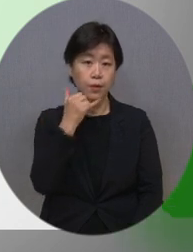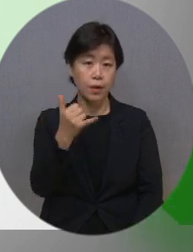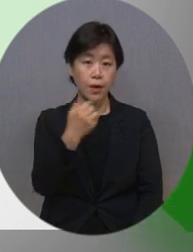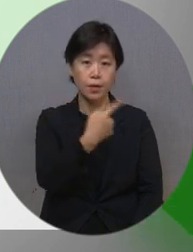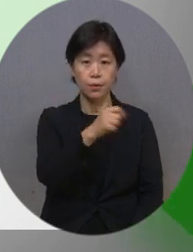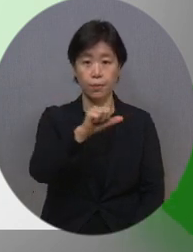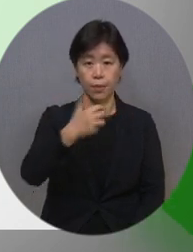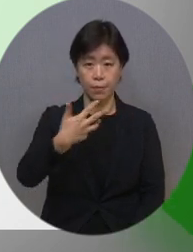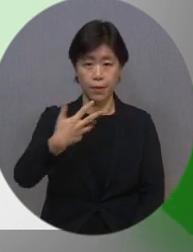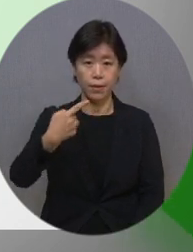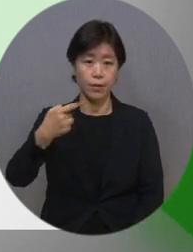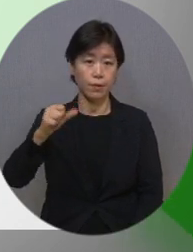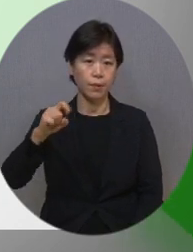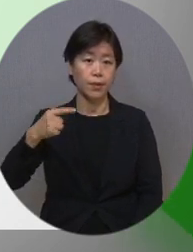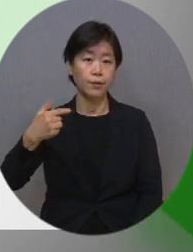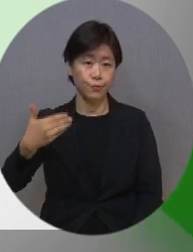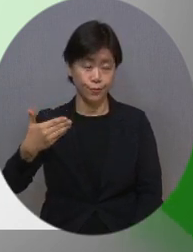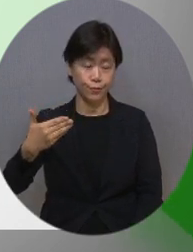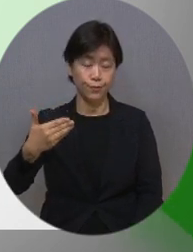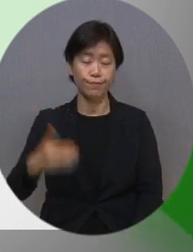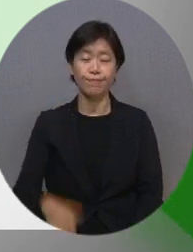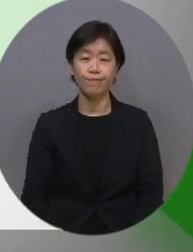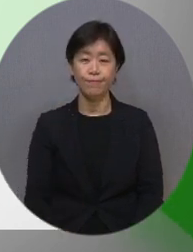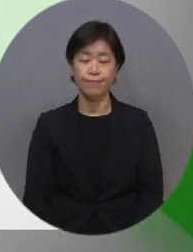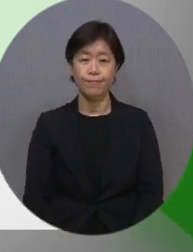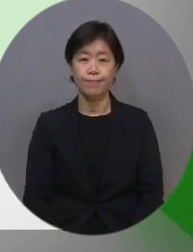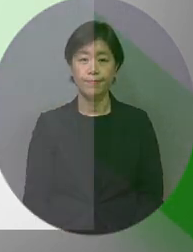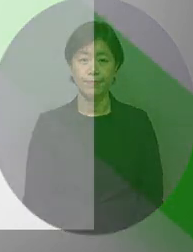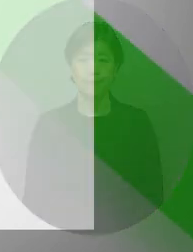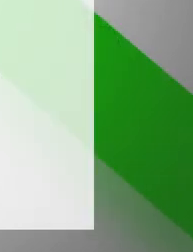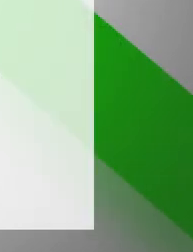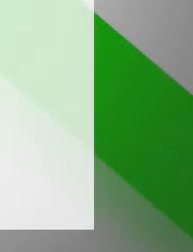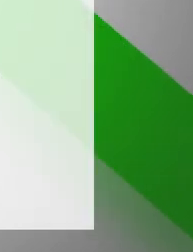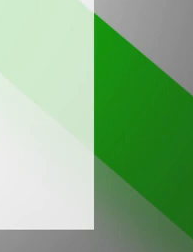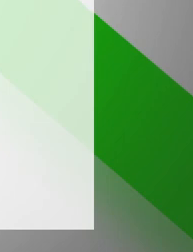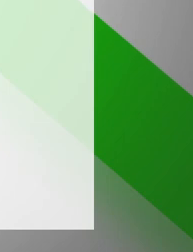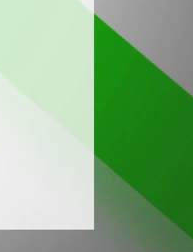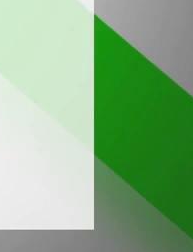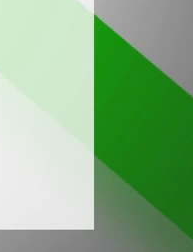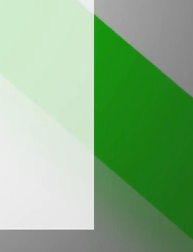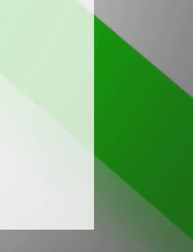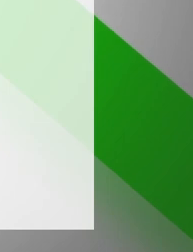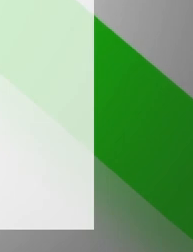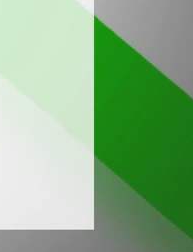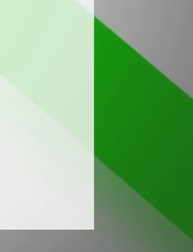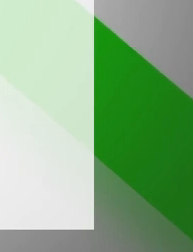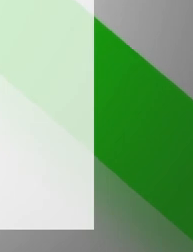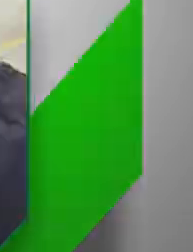1588-1519로 전화해서 각 담당 지사에 문의하시기 바랍니다.